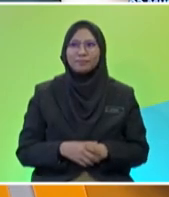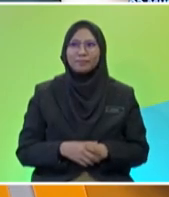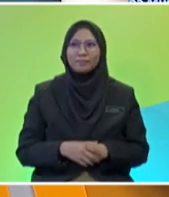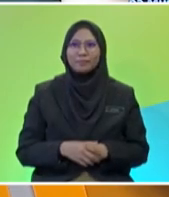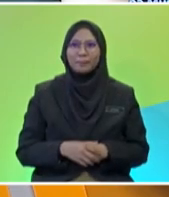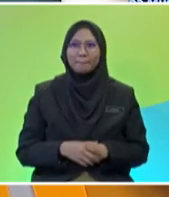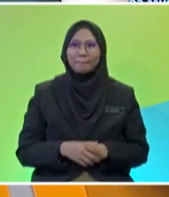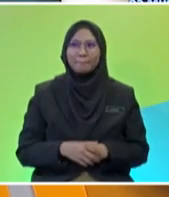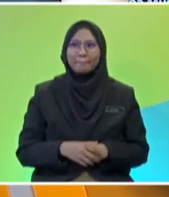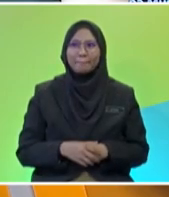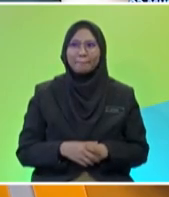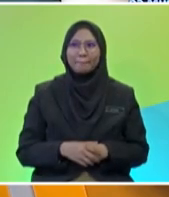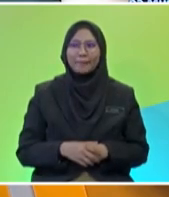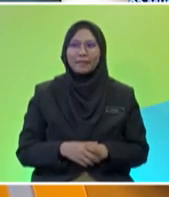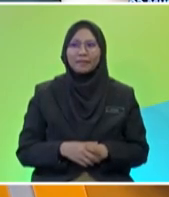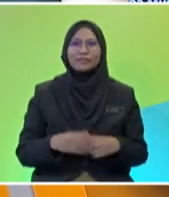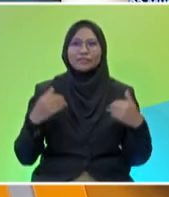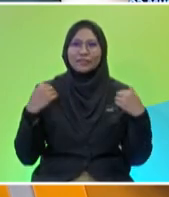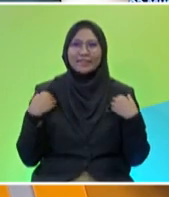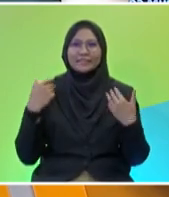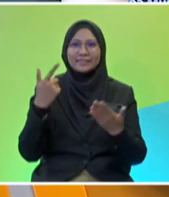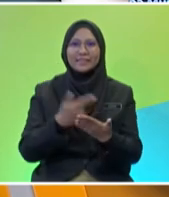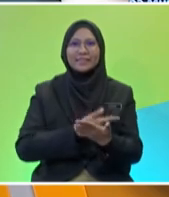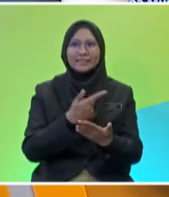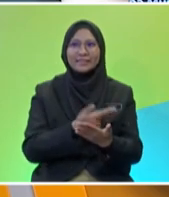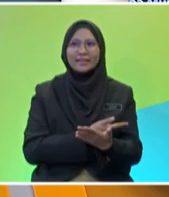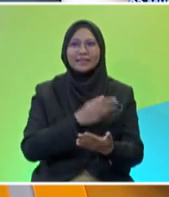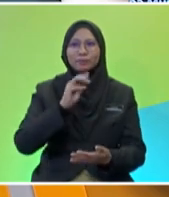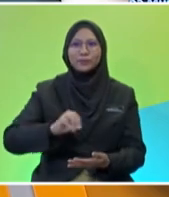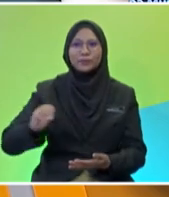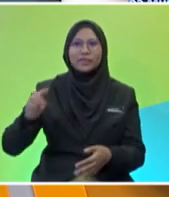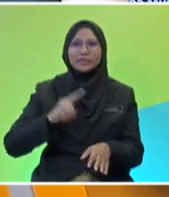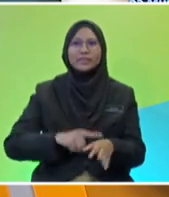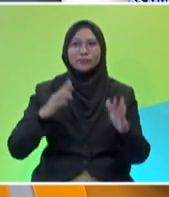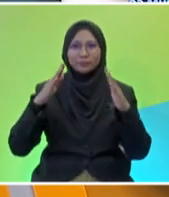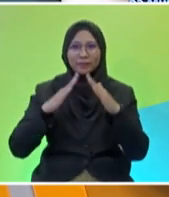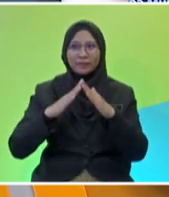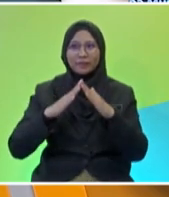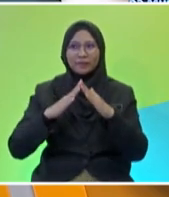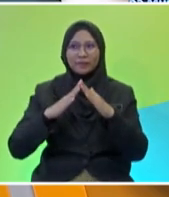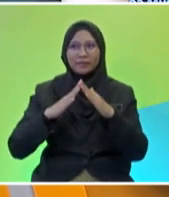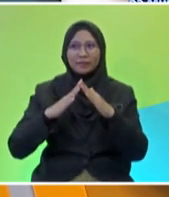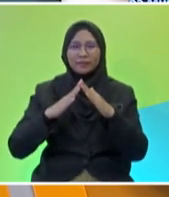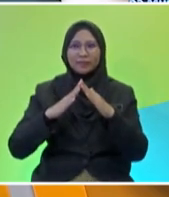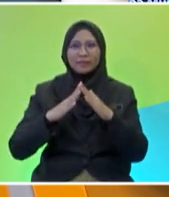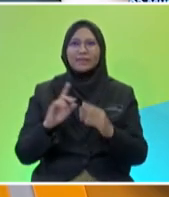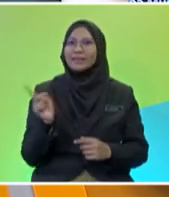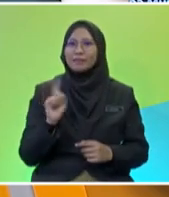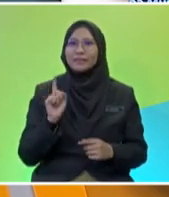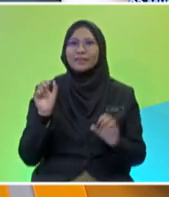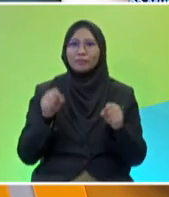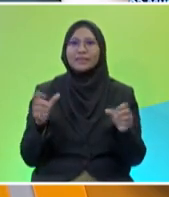sedikit latihannya untuk murid-murid dalam rumah ya di rumah yang sedang menonton Adi menikah mereka boleh mendapatkan latihan